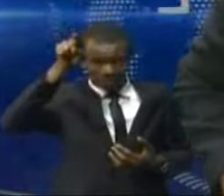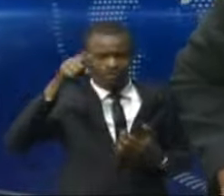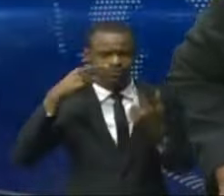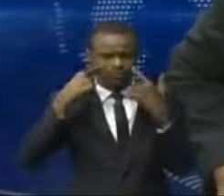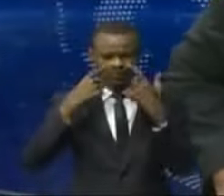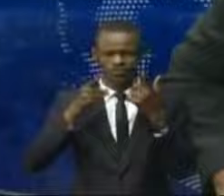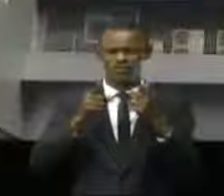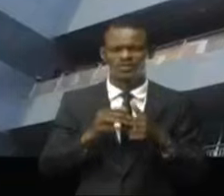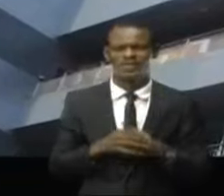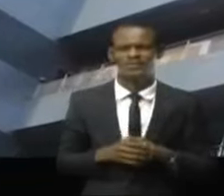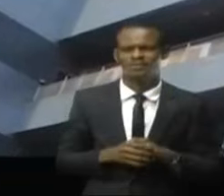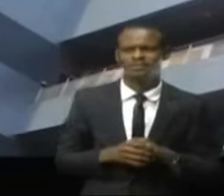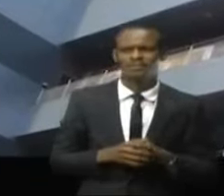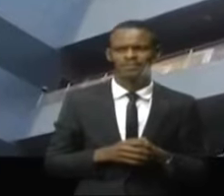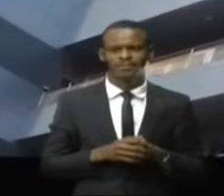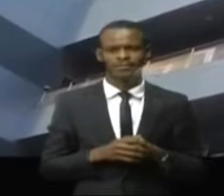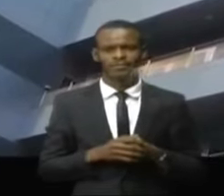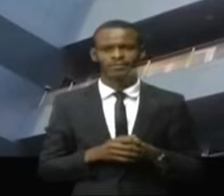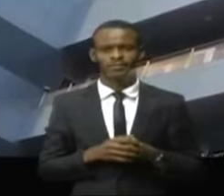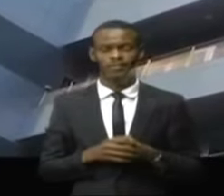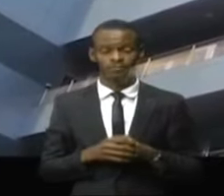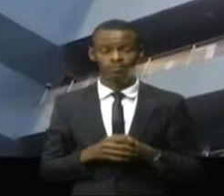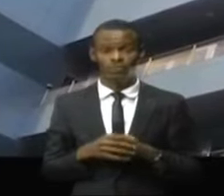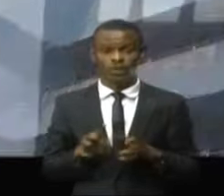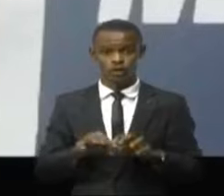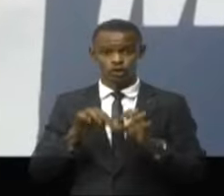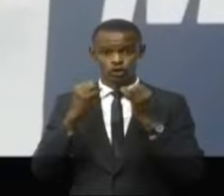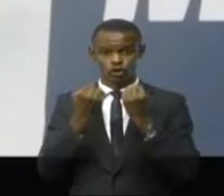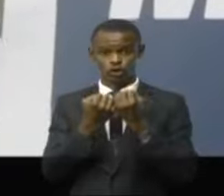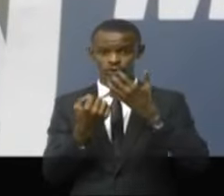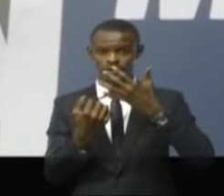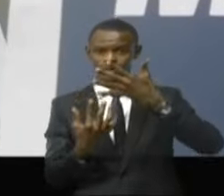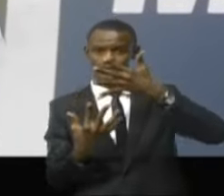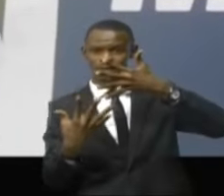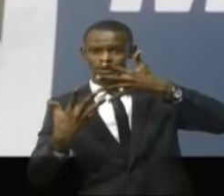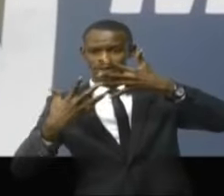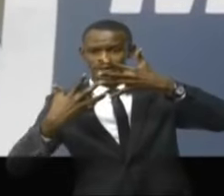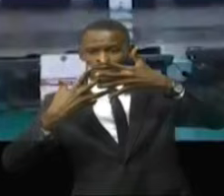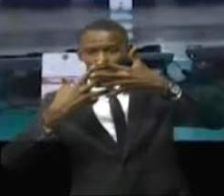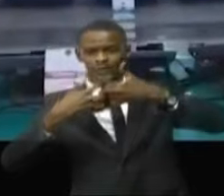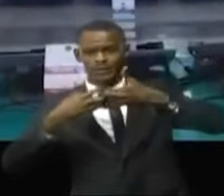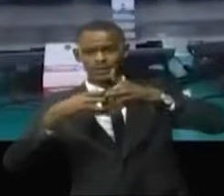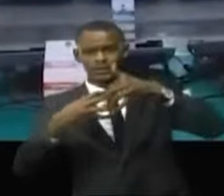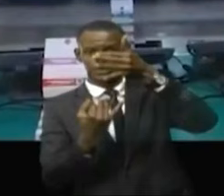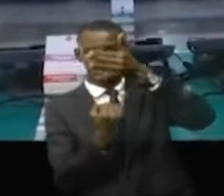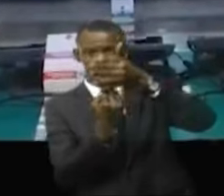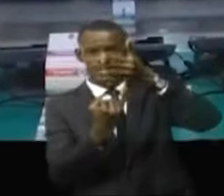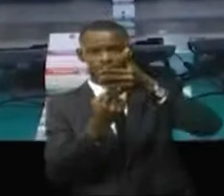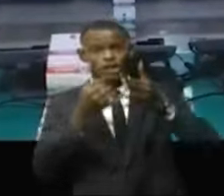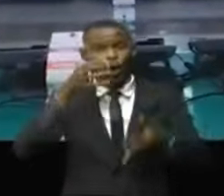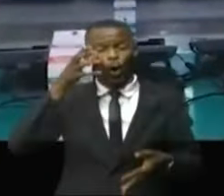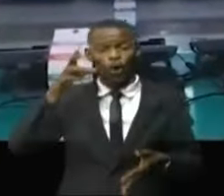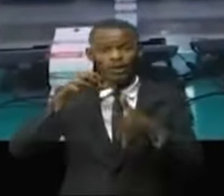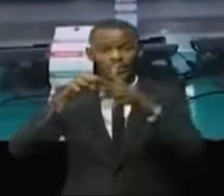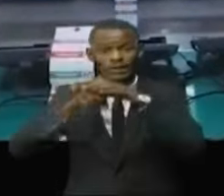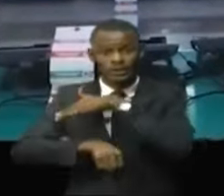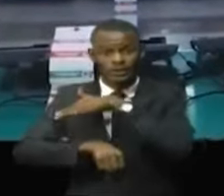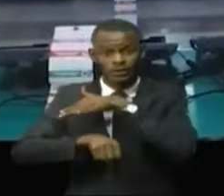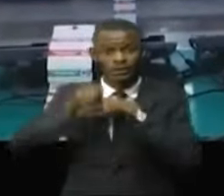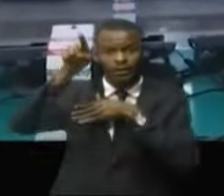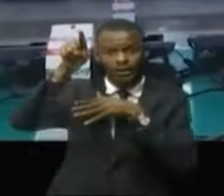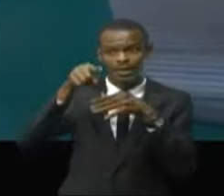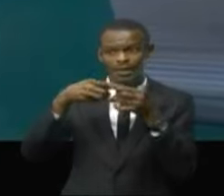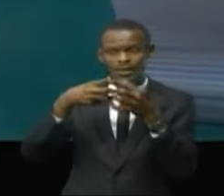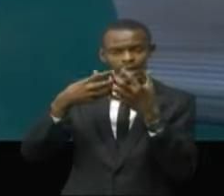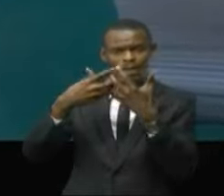Fungé. Sur place à l'usine de Mero System, à Séoul en Corée du Sud, où ces matériels sont fabriqués, c'est déjà la dernière étape